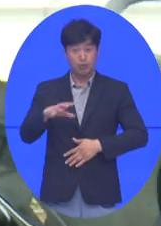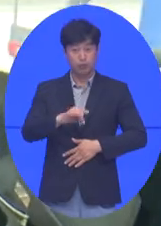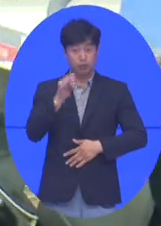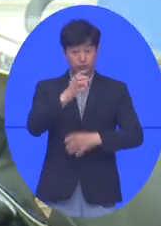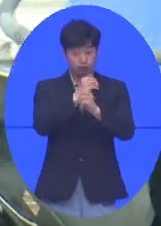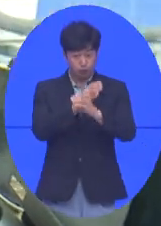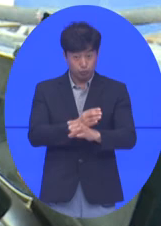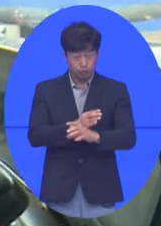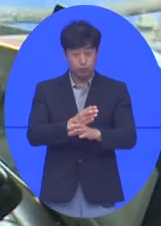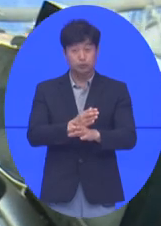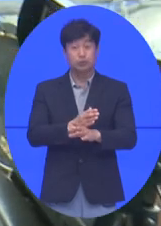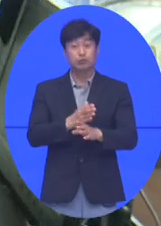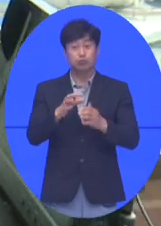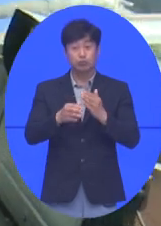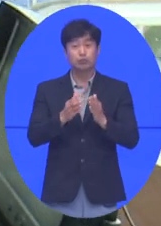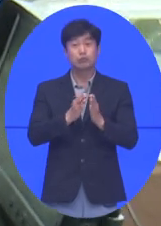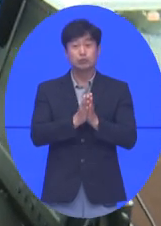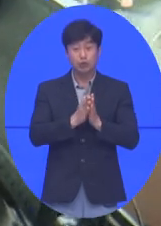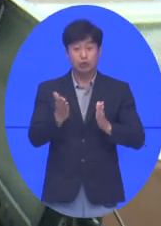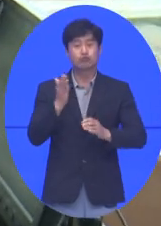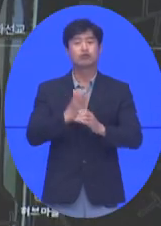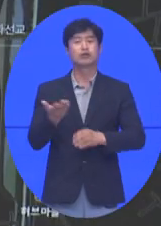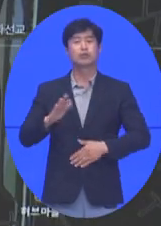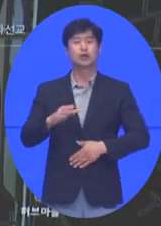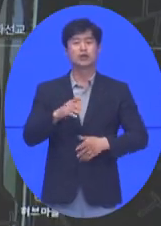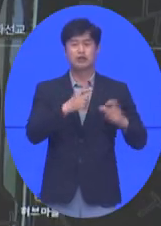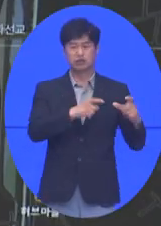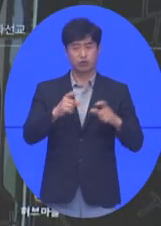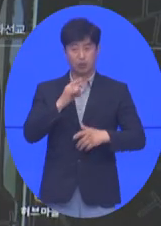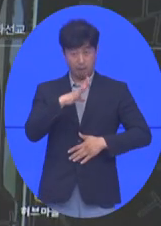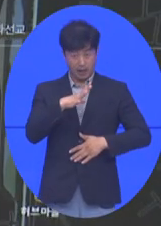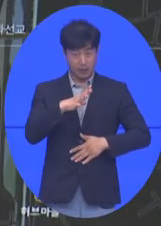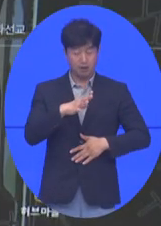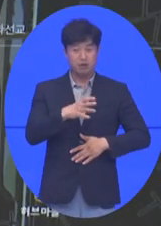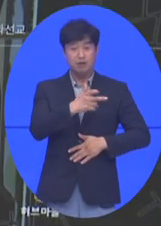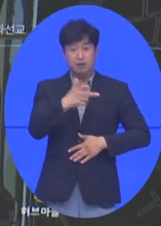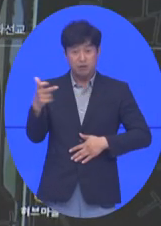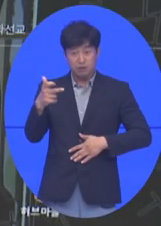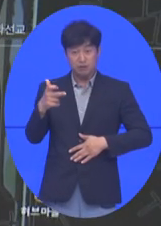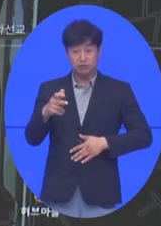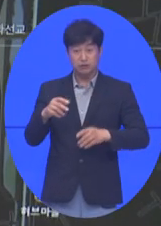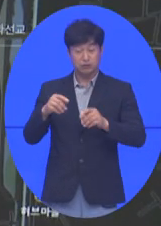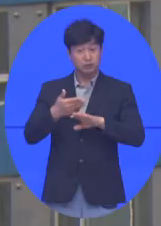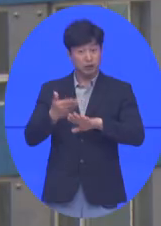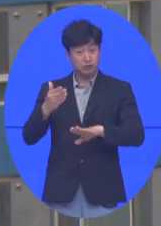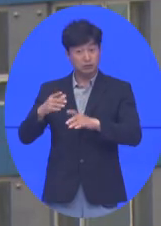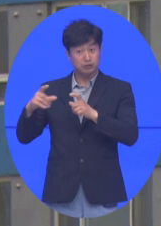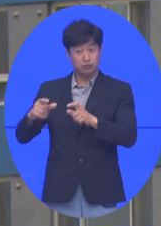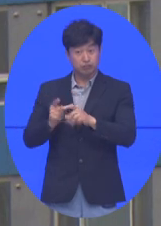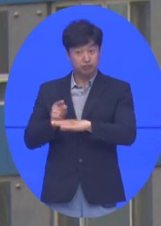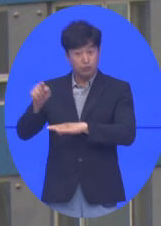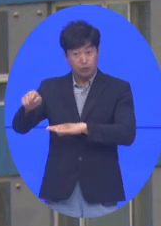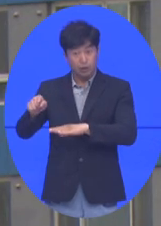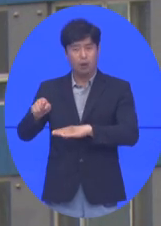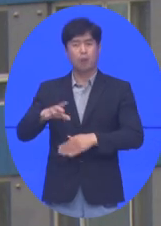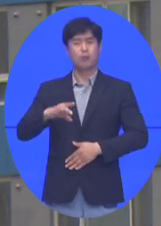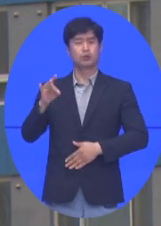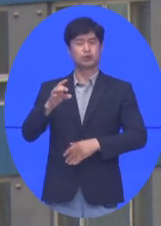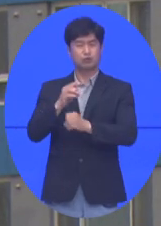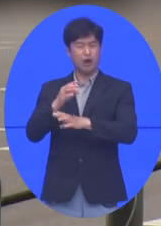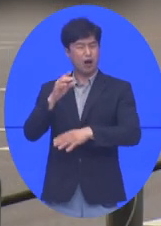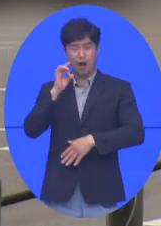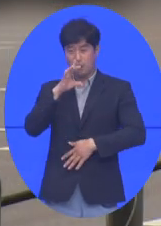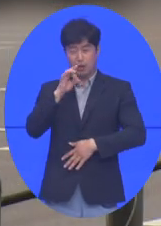운영 중이지만 해당 지역만 사용 가능해 대형 재난 응급 환자 발생으로 타 지자체 이동 시 우선 신호를 받지